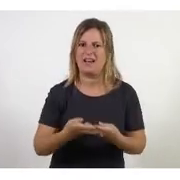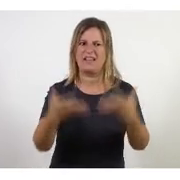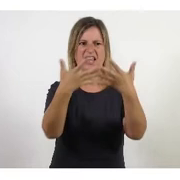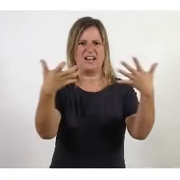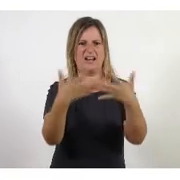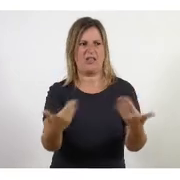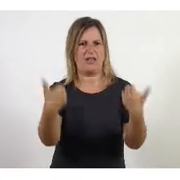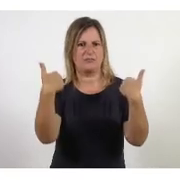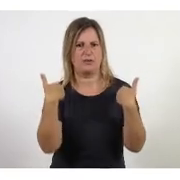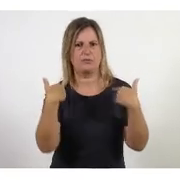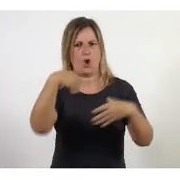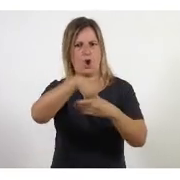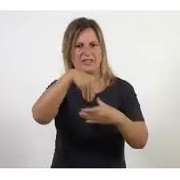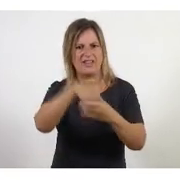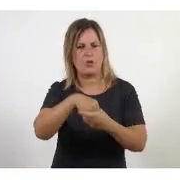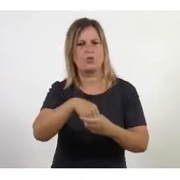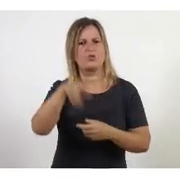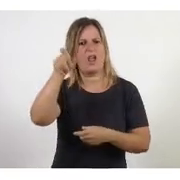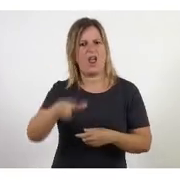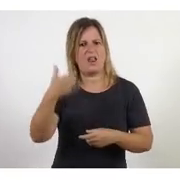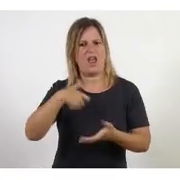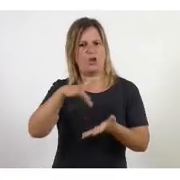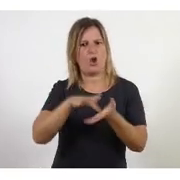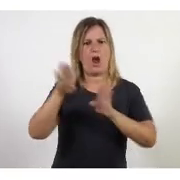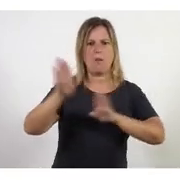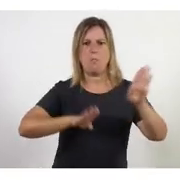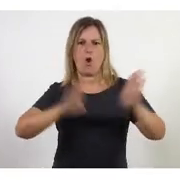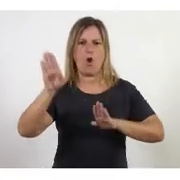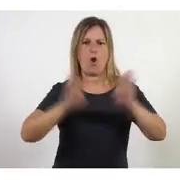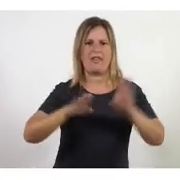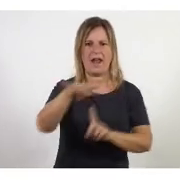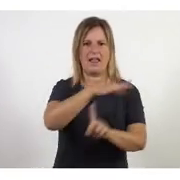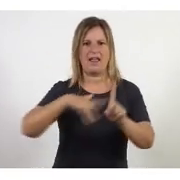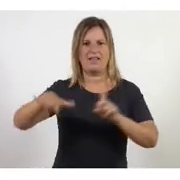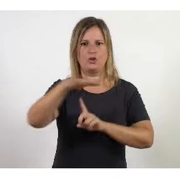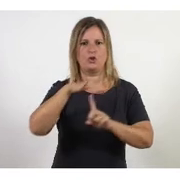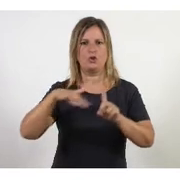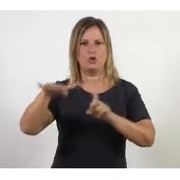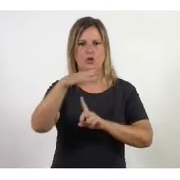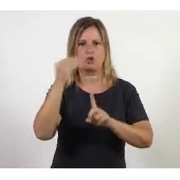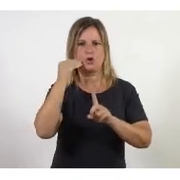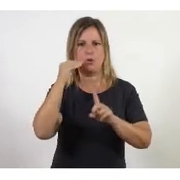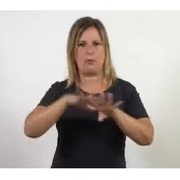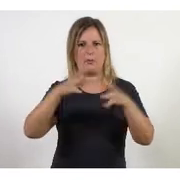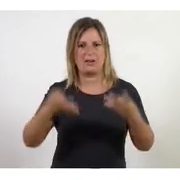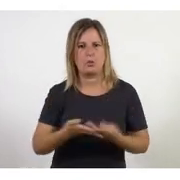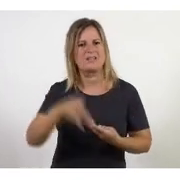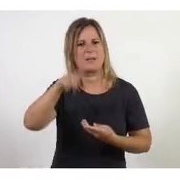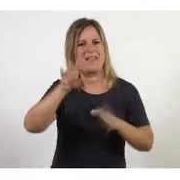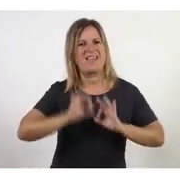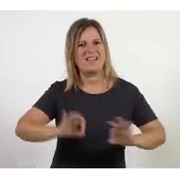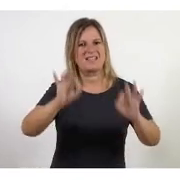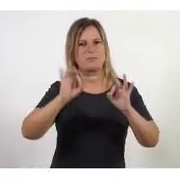redacció, ha moderat entorns virtuals i, finalment, s'ha especialitzat en periodisme mòbil. Per tant, és